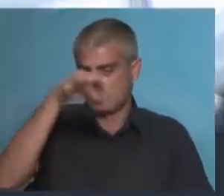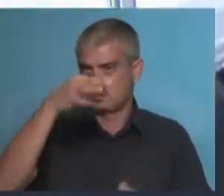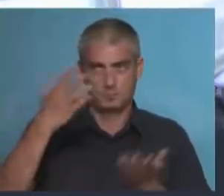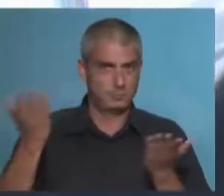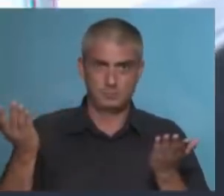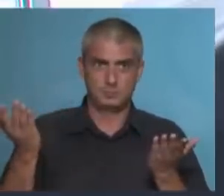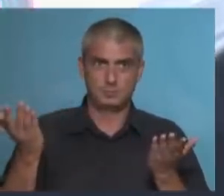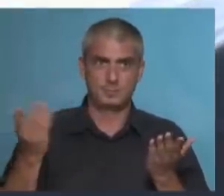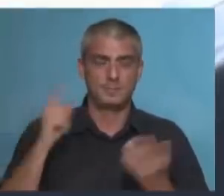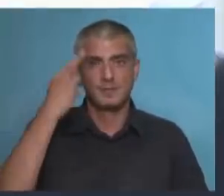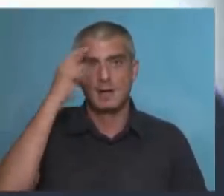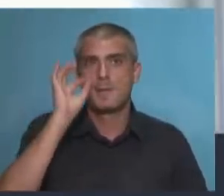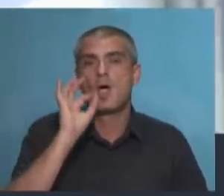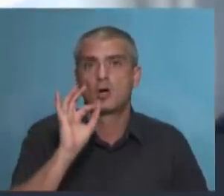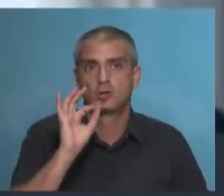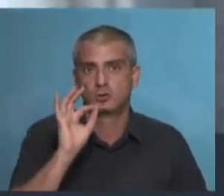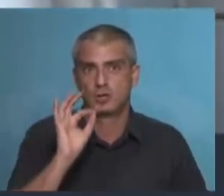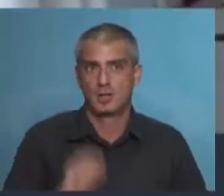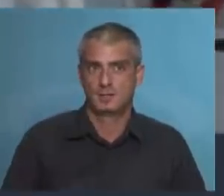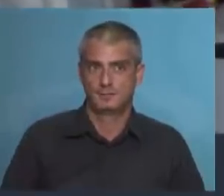שלהם, אלא ברעיונות שלהם.